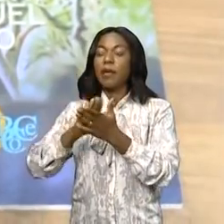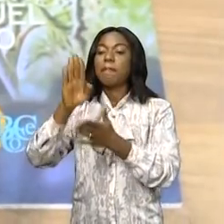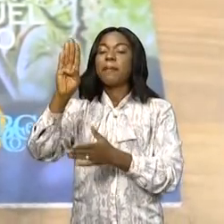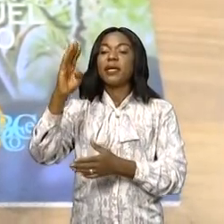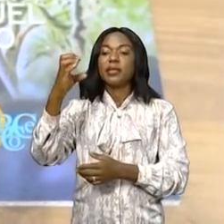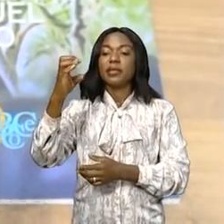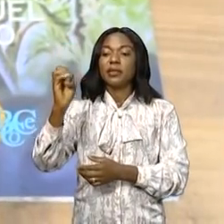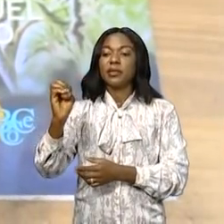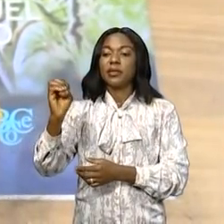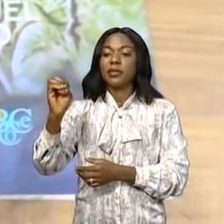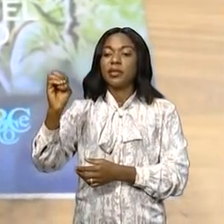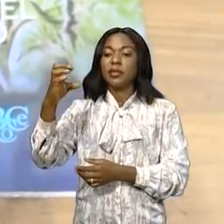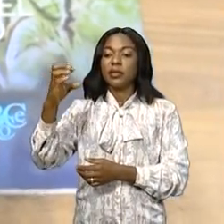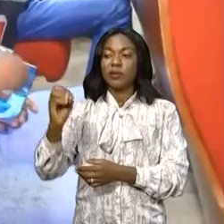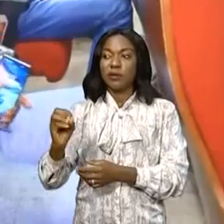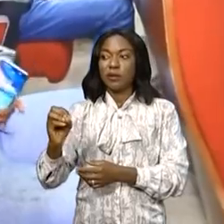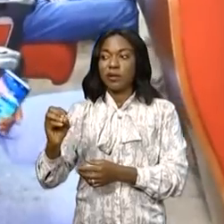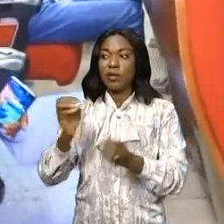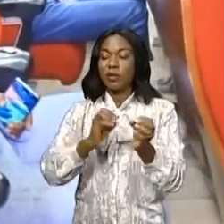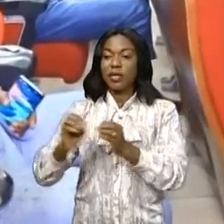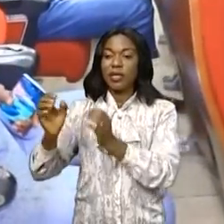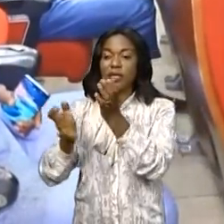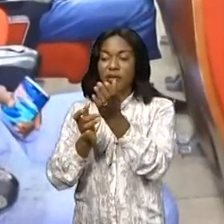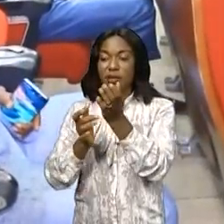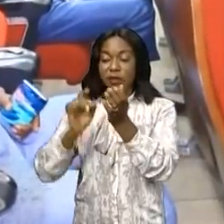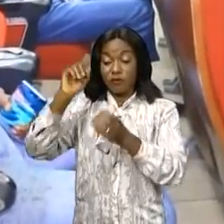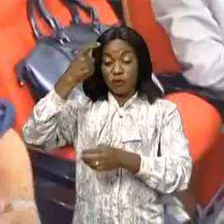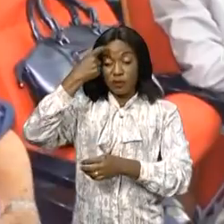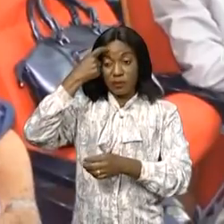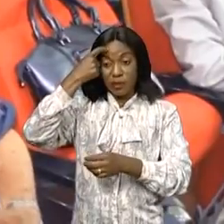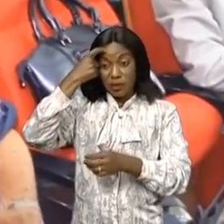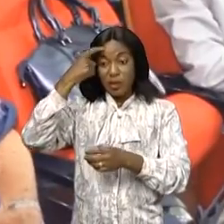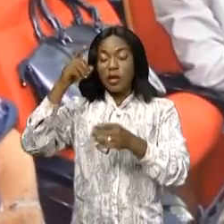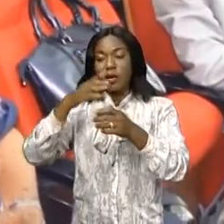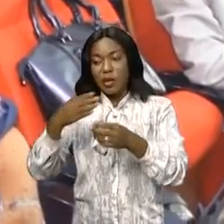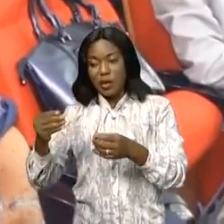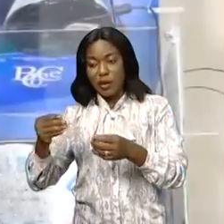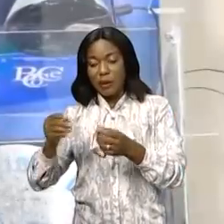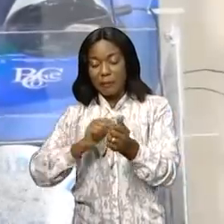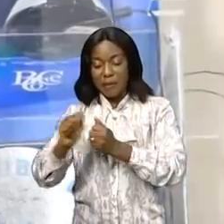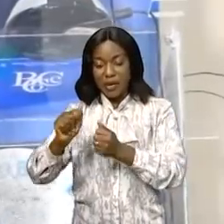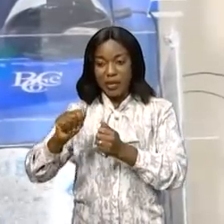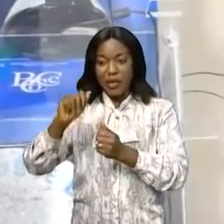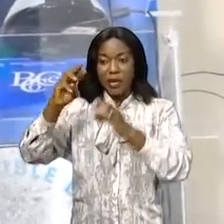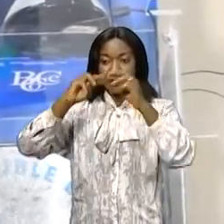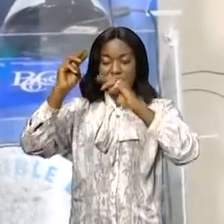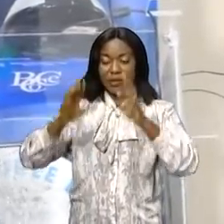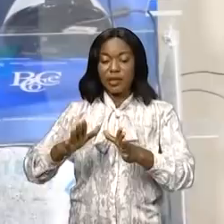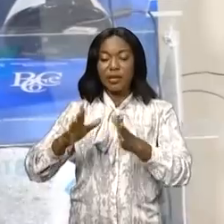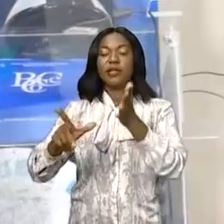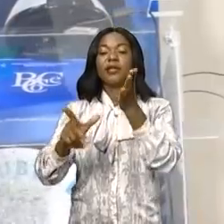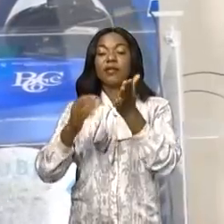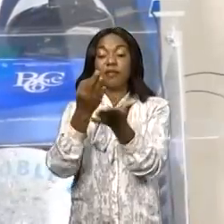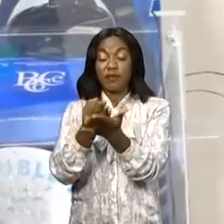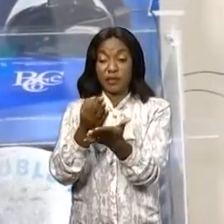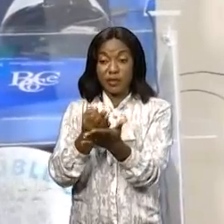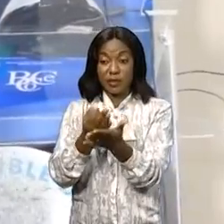bureau central de coordination, un organe technique du gouvernement sous titre du ministère des Finances. Le BSECO, justement, avec l